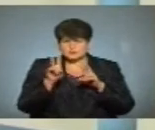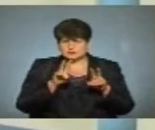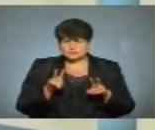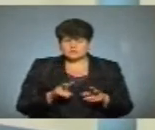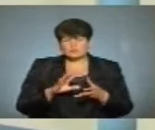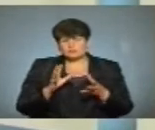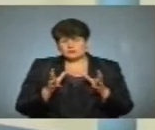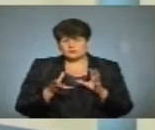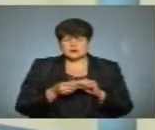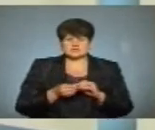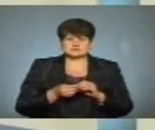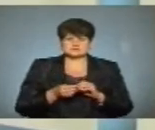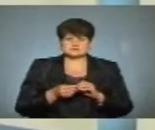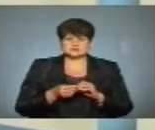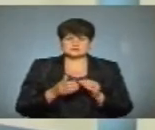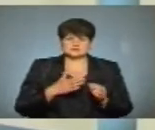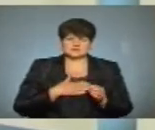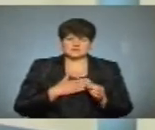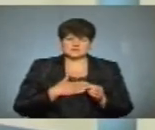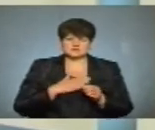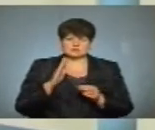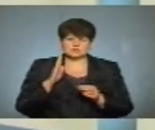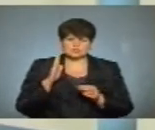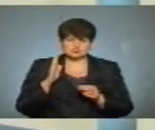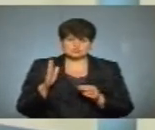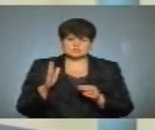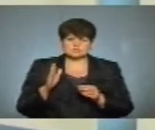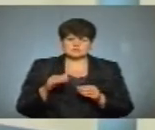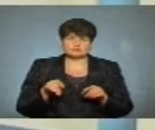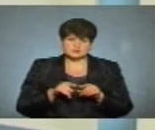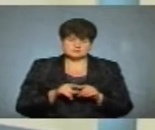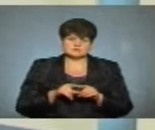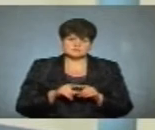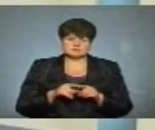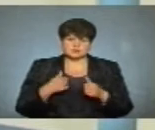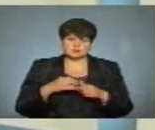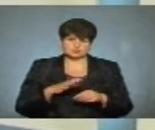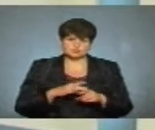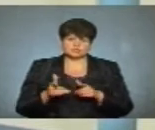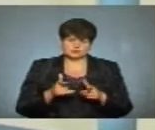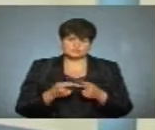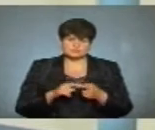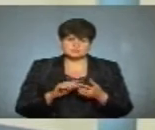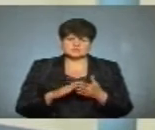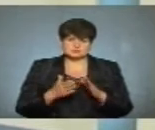в принципі, наші прогнози, вони, в принципі, так і справдилися. Ми були готові до такої